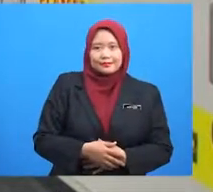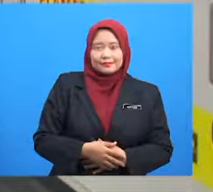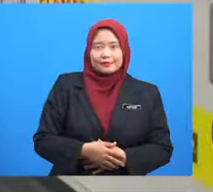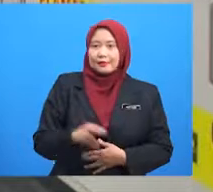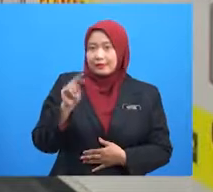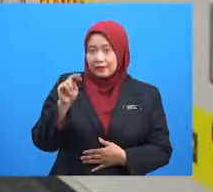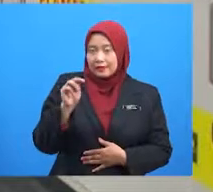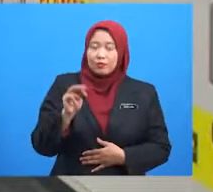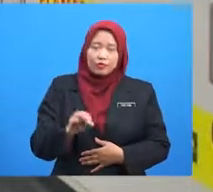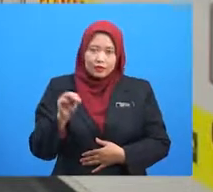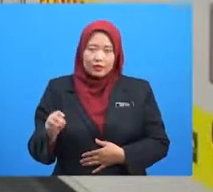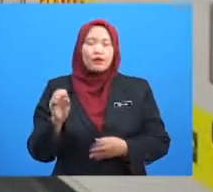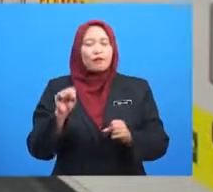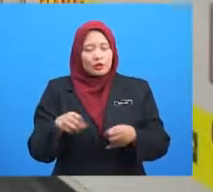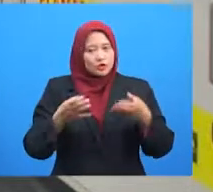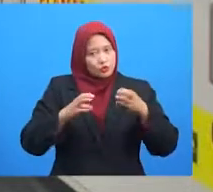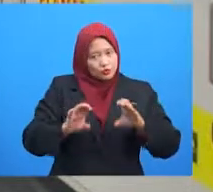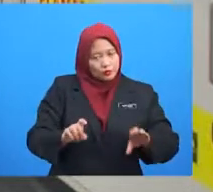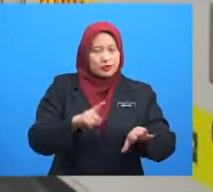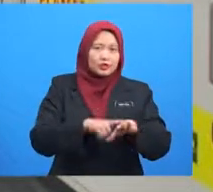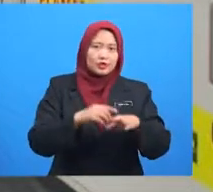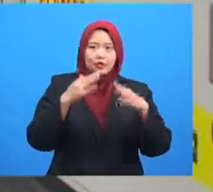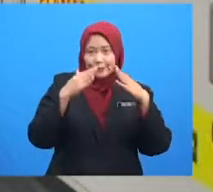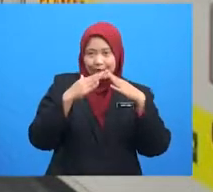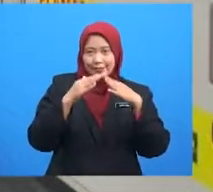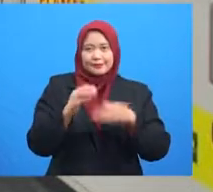Nanti murid-murid boleh cuba di rumah ya.